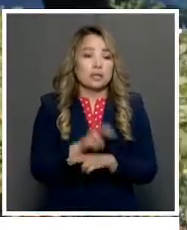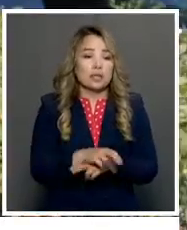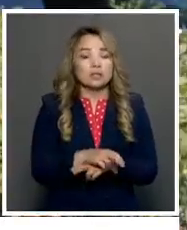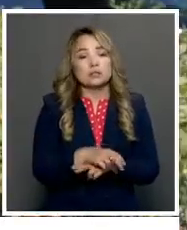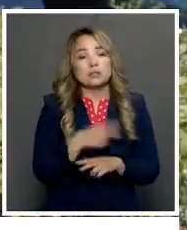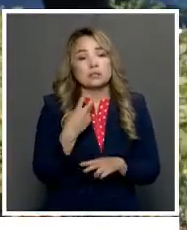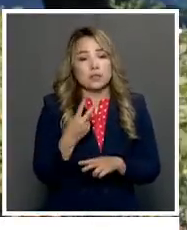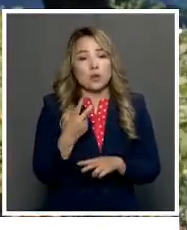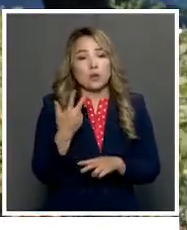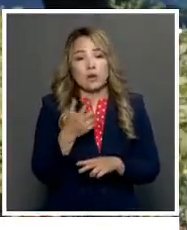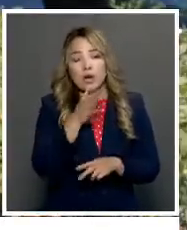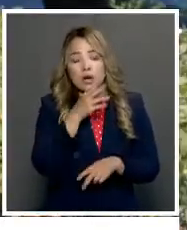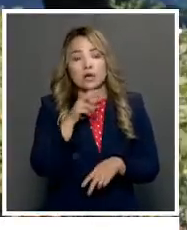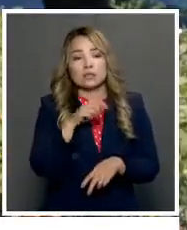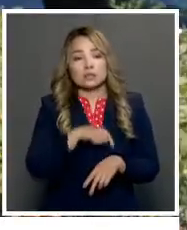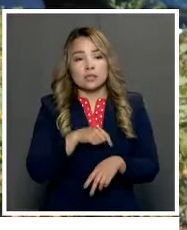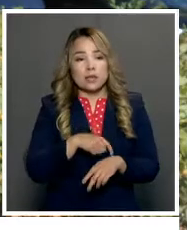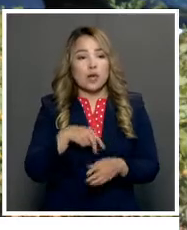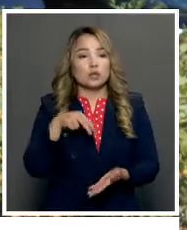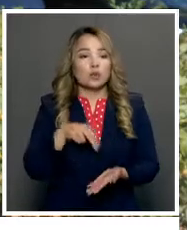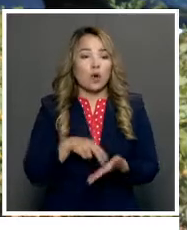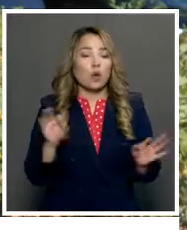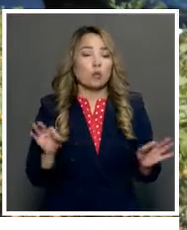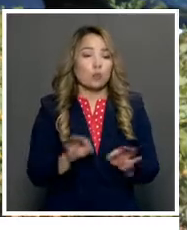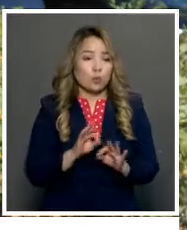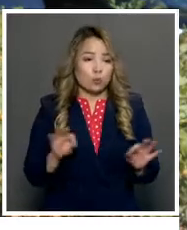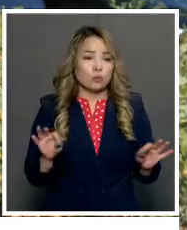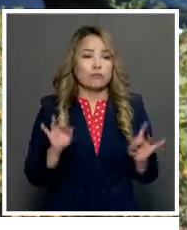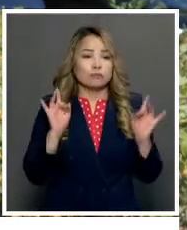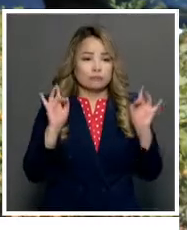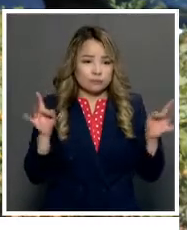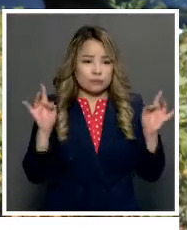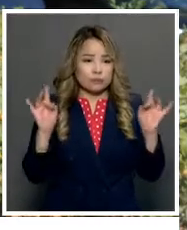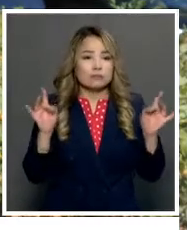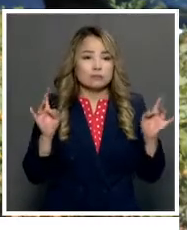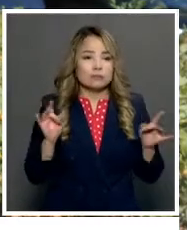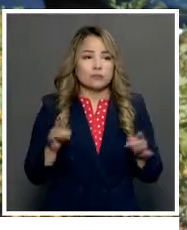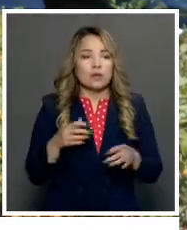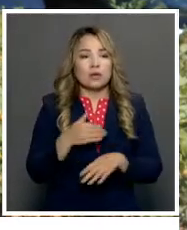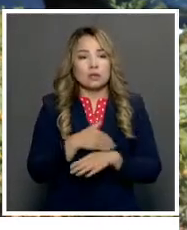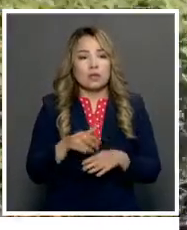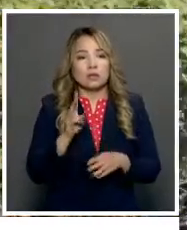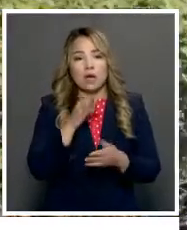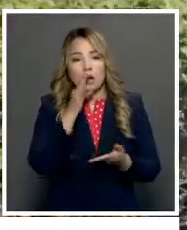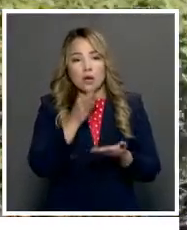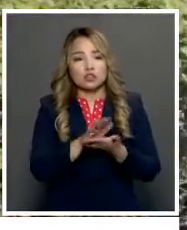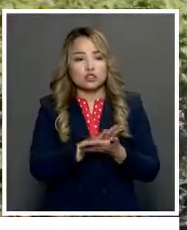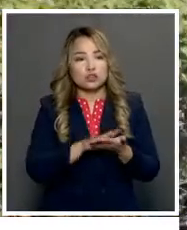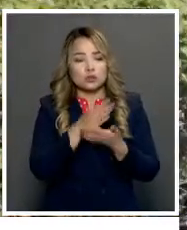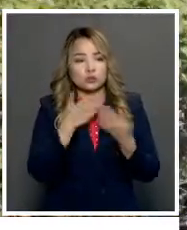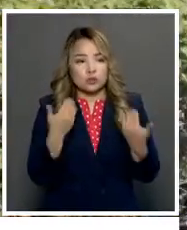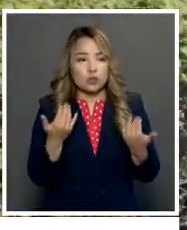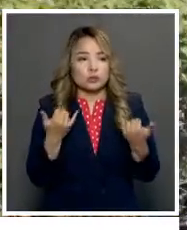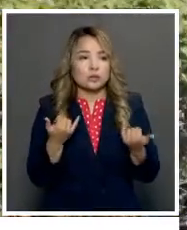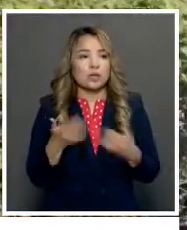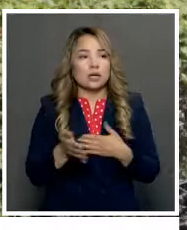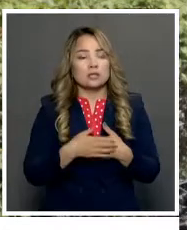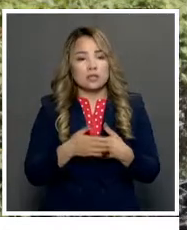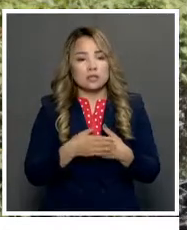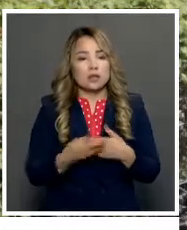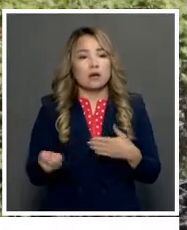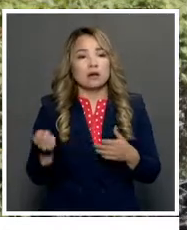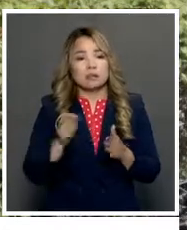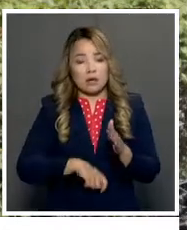бір 2-3 сағаттай тұрдық. Музыка ойнап жатыр. Есік қағылса, ешкім оған жауап бермейді. Бұл есікті